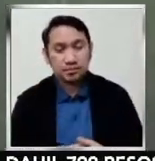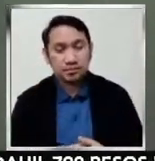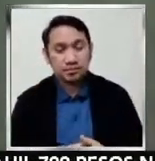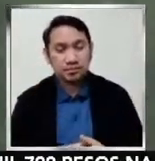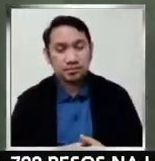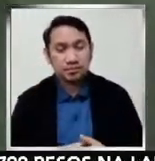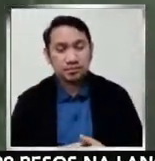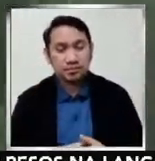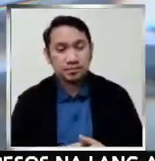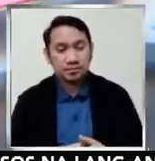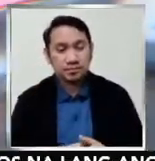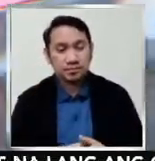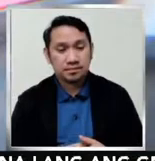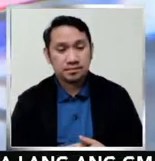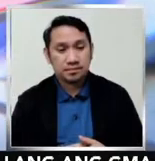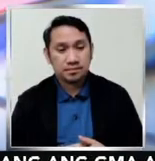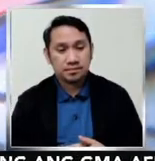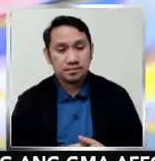24 oras.